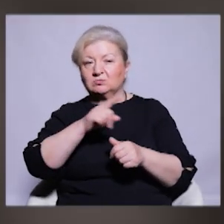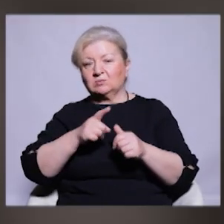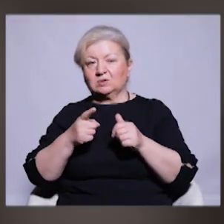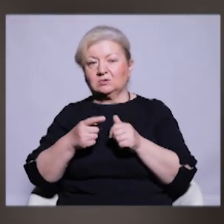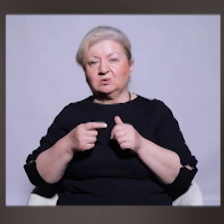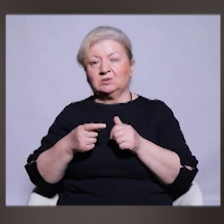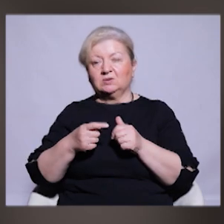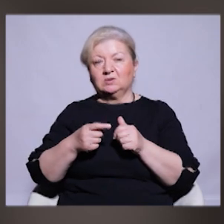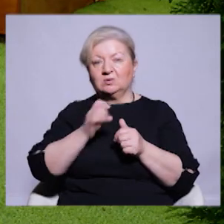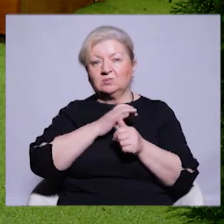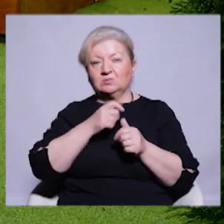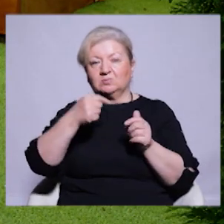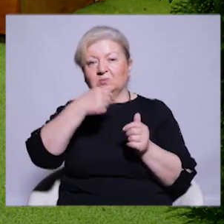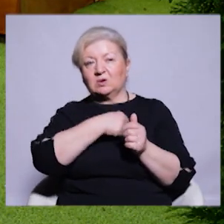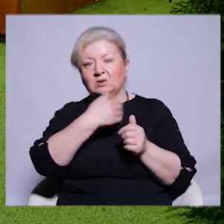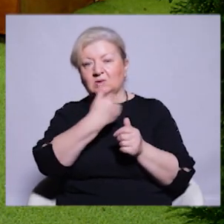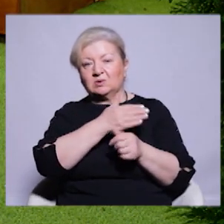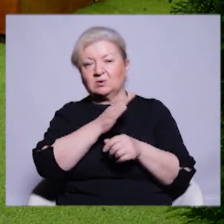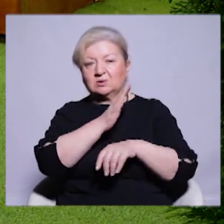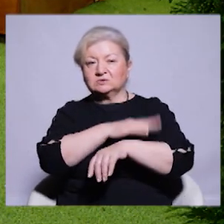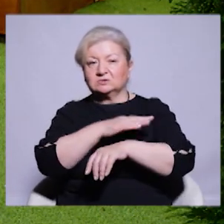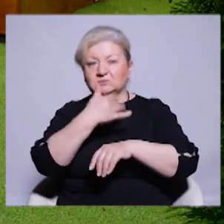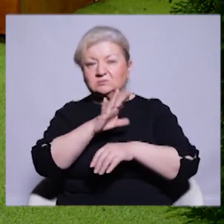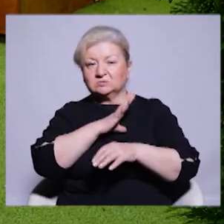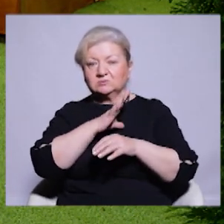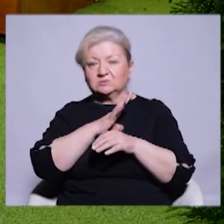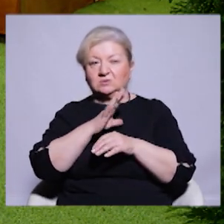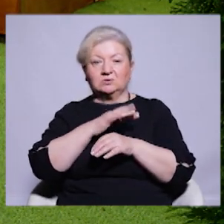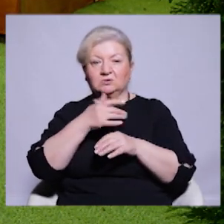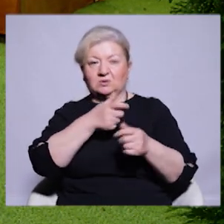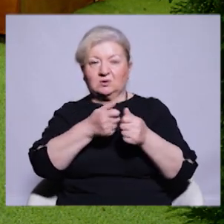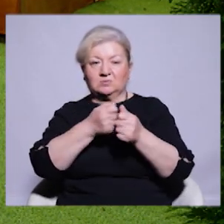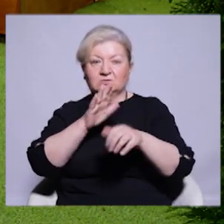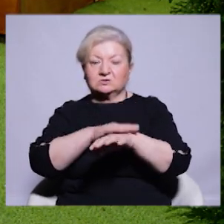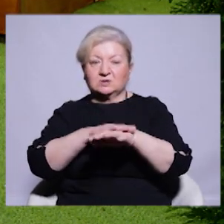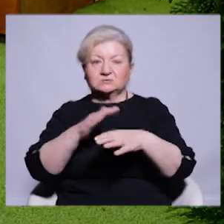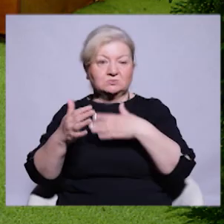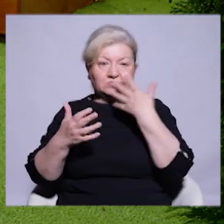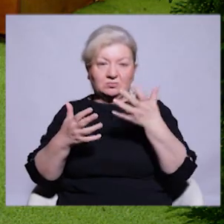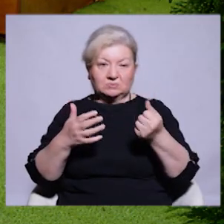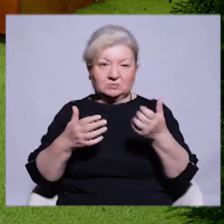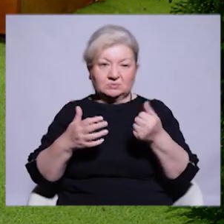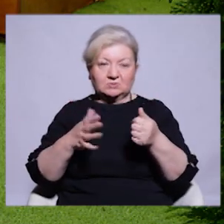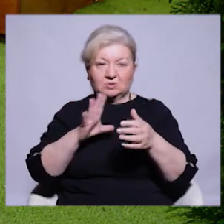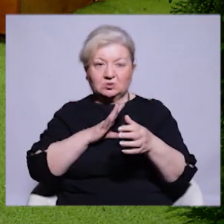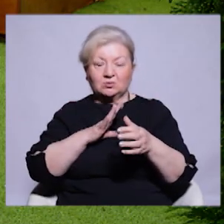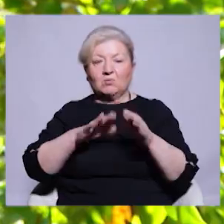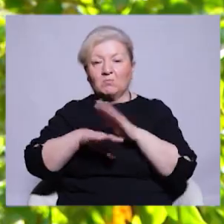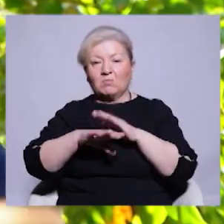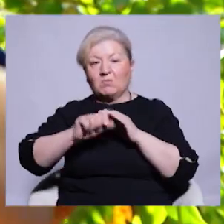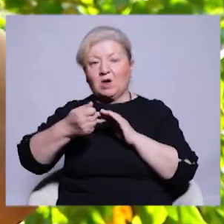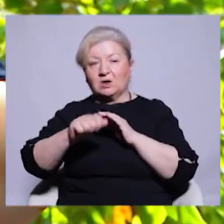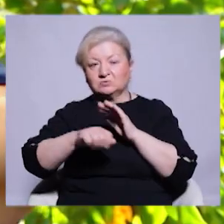ვახტანგს გულის მხარეს მარცაცი არ იყო, ანუ მარცხენა მხარეს არ ქონდა ხმალი, ხო? იბძოდა მარჯვენა